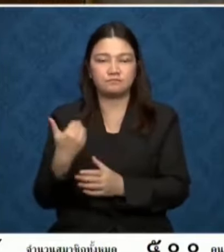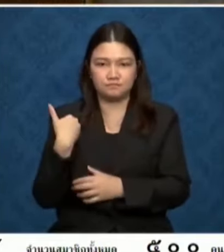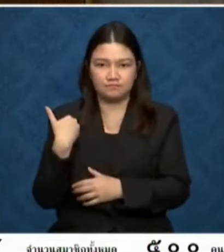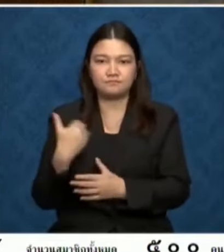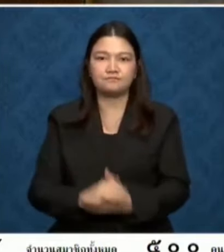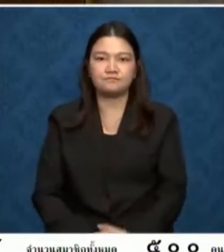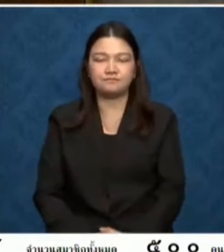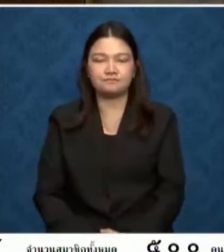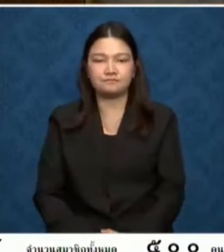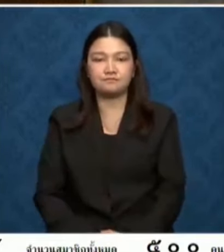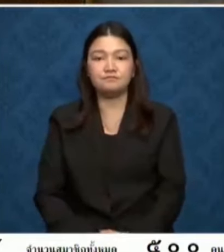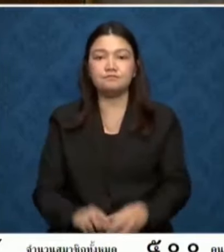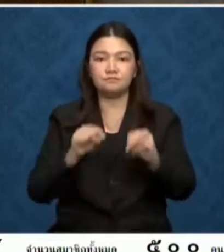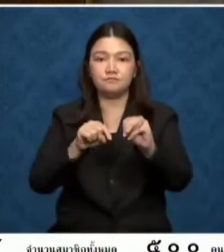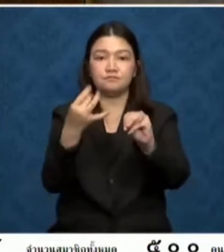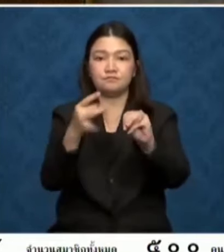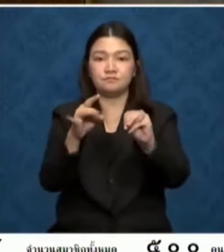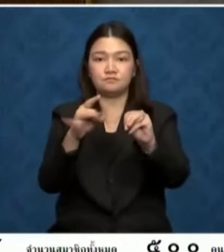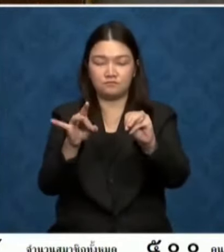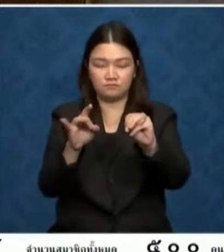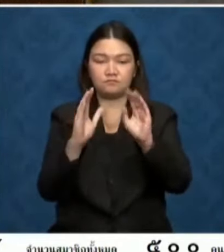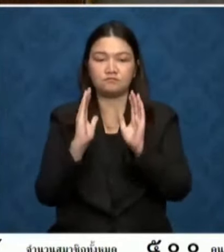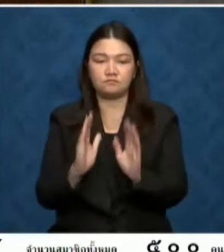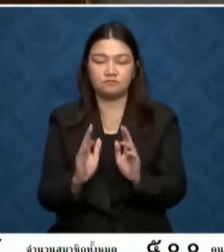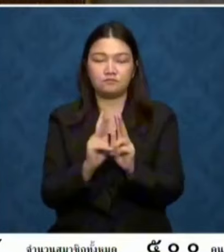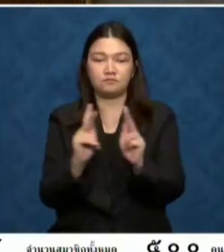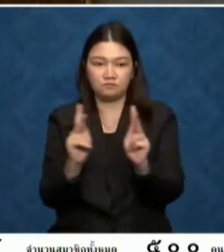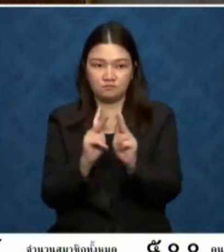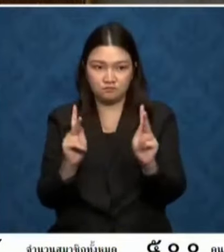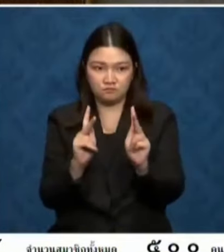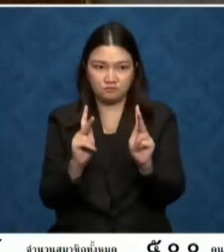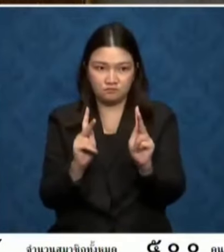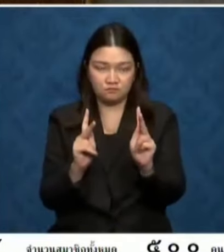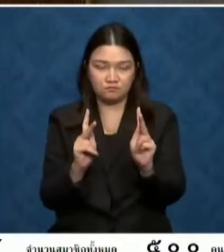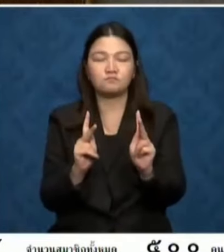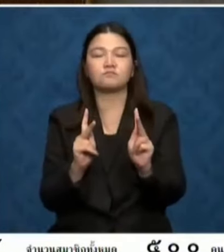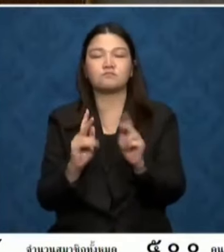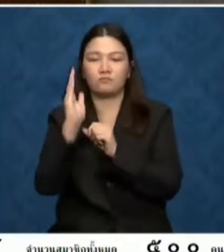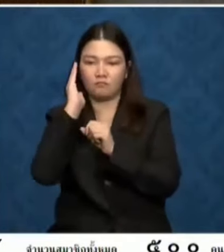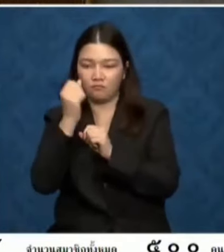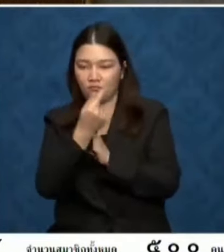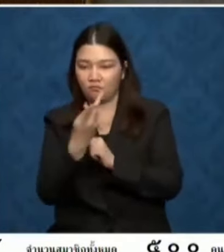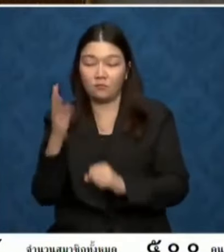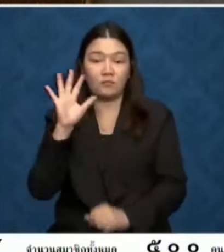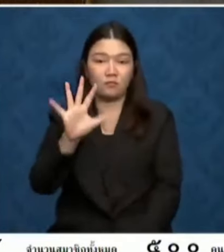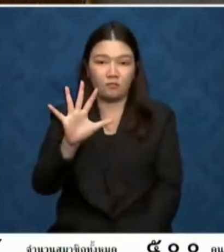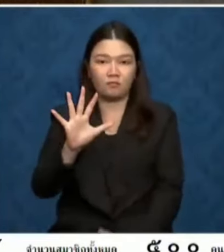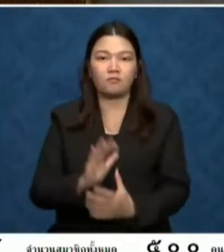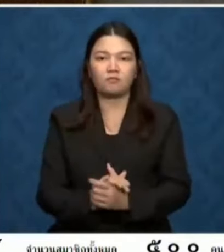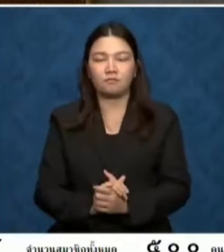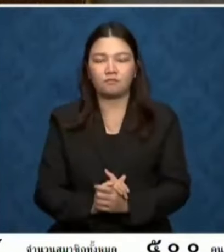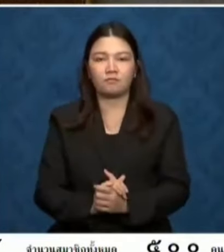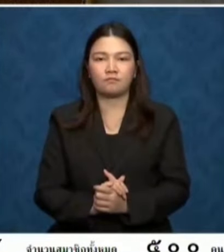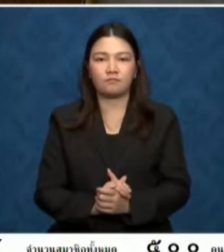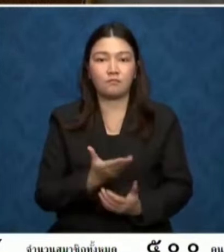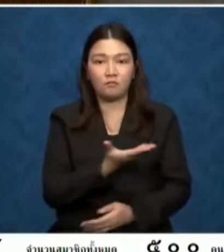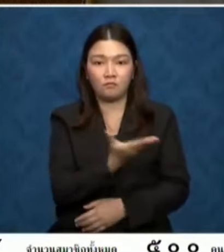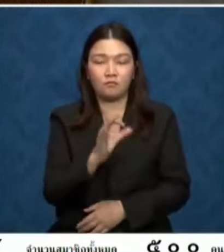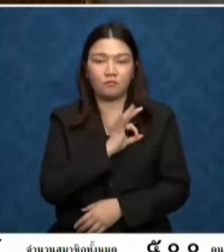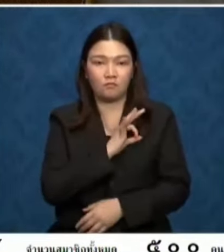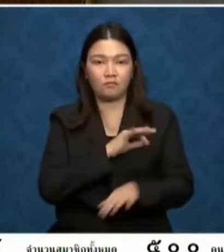ครับในมาตรานี้มีกรรมธิการและผู้แปลยติอภิปรายทั้งหมด5ท่านนะครับเพราะฉะนั้นขอสมาชิกกลับมารวมตั